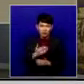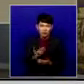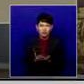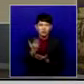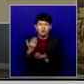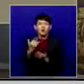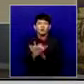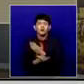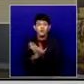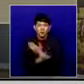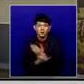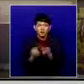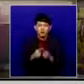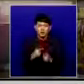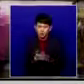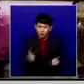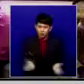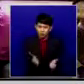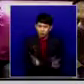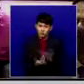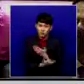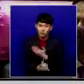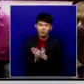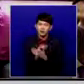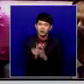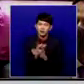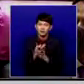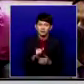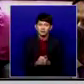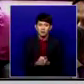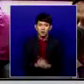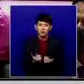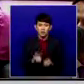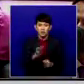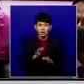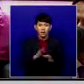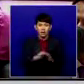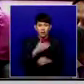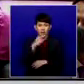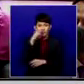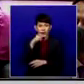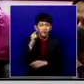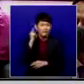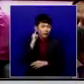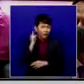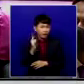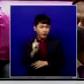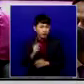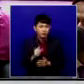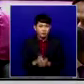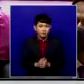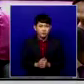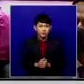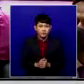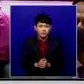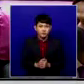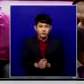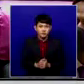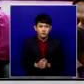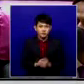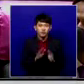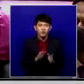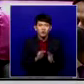ทศและสุดท้ายเลยนะครับวันนี้ธนาคารแห่งประเทศไทยได้ฟังตรงนี้แล้วท่านกรุณาใช้วิ